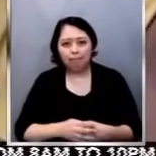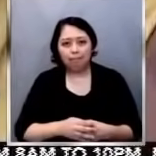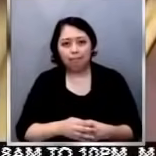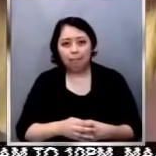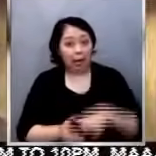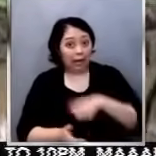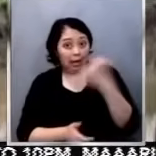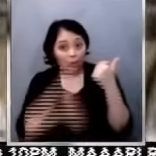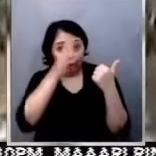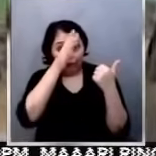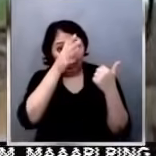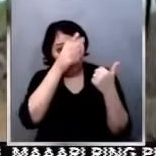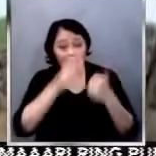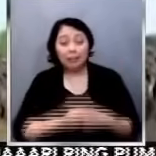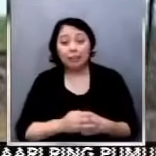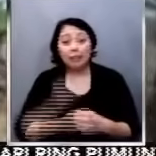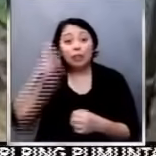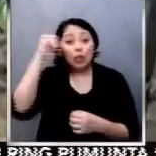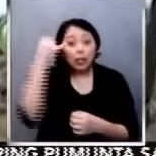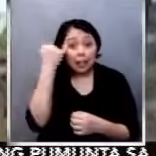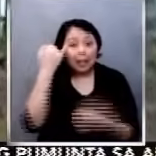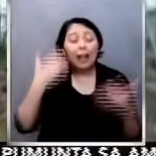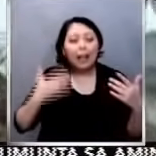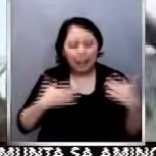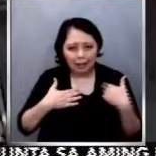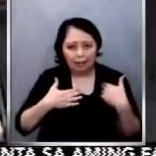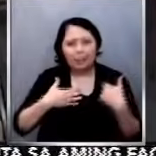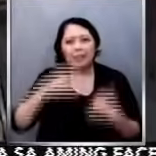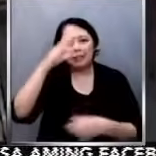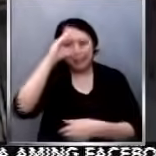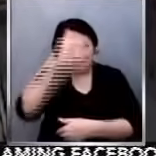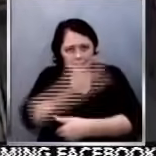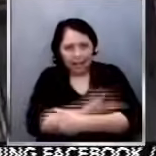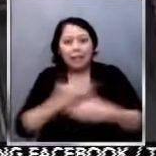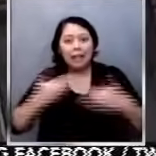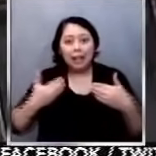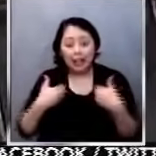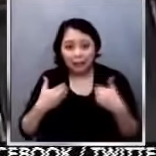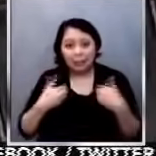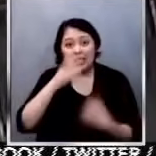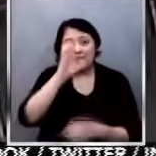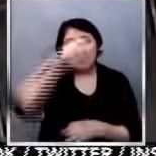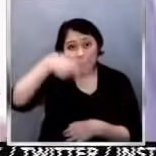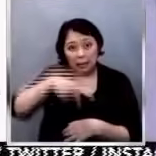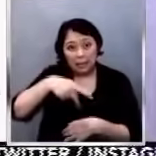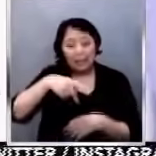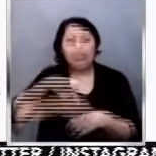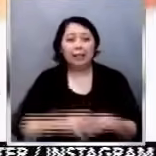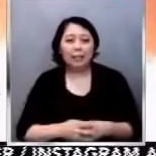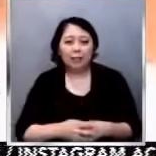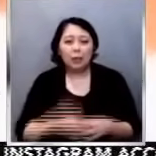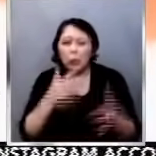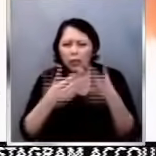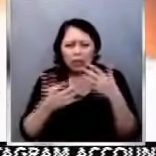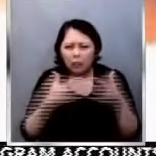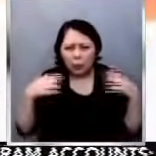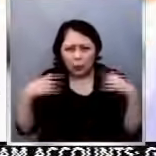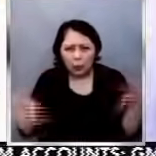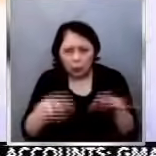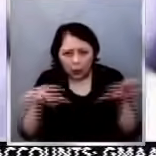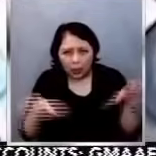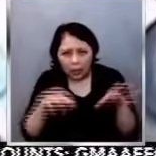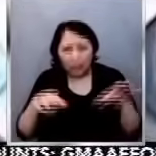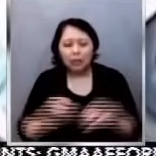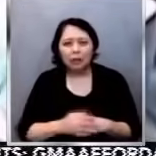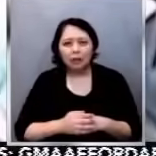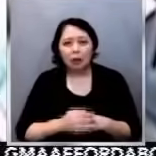cerebral palsy. Lahat ng alok na trabaho sa kanya sa bukid man o sa construction, tinatanggap niya para matustusan ang panggamot sa kanyang